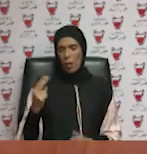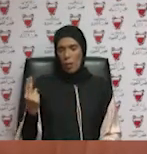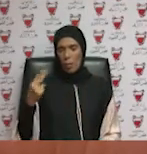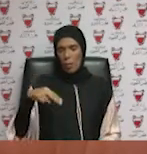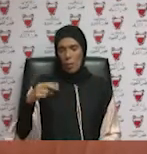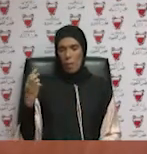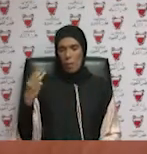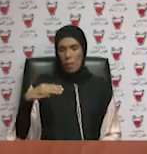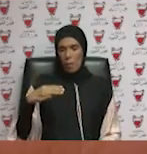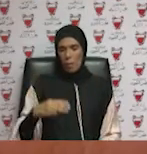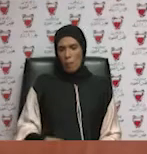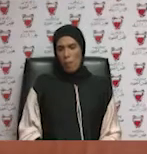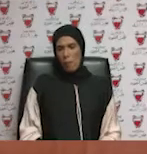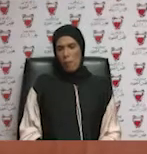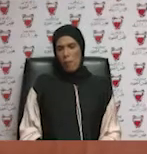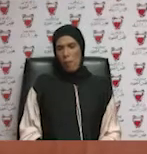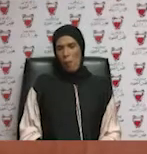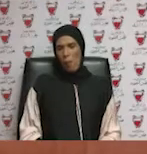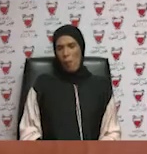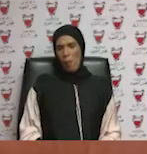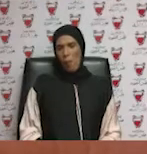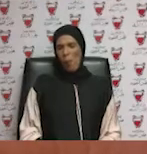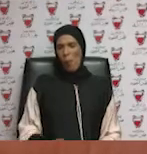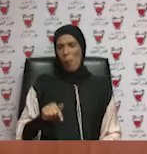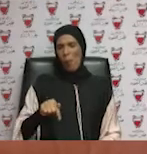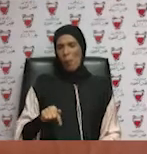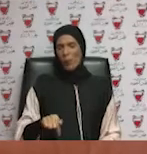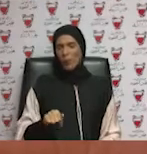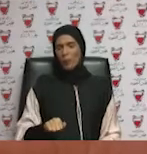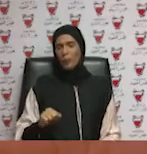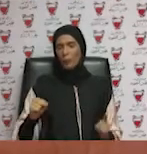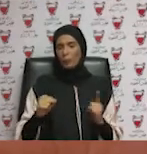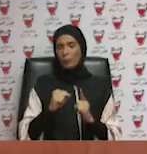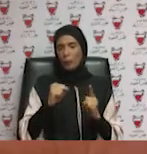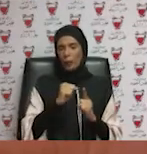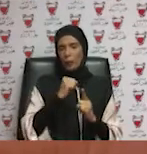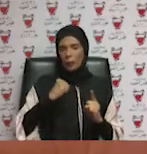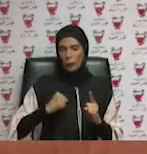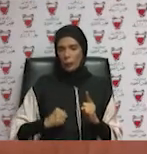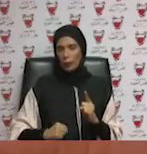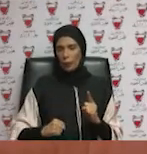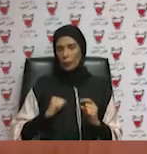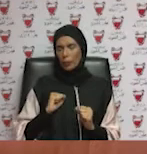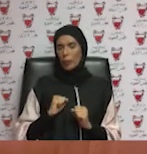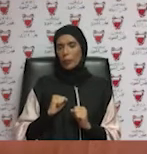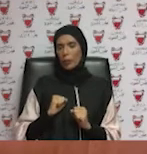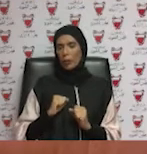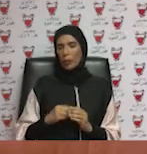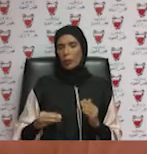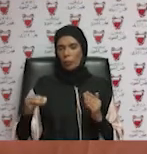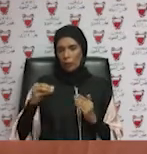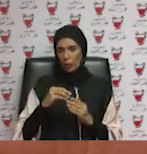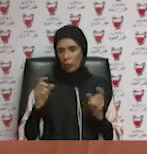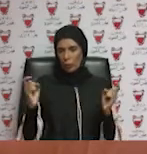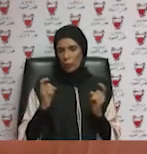2030. علينا أن نوفر في البحرين الاختصاصات الدقيقة لتعزيز القدرة